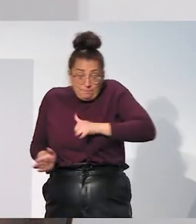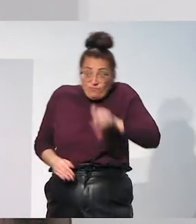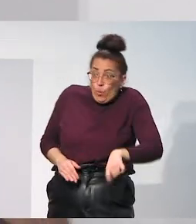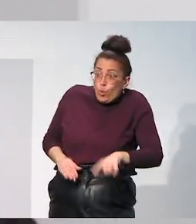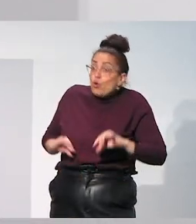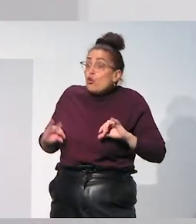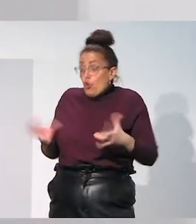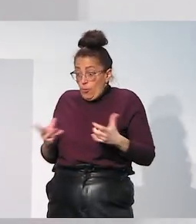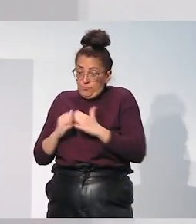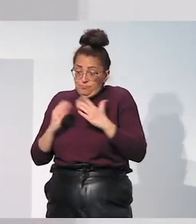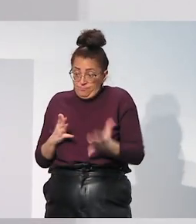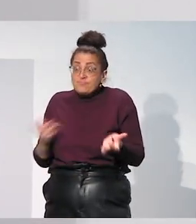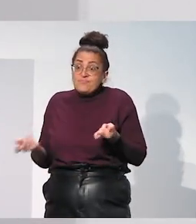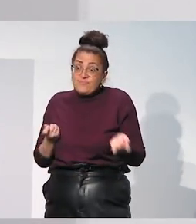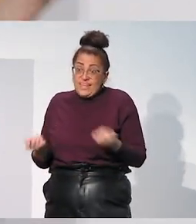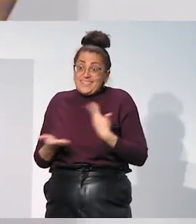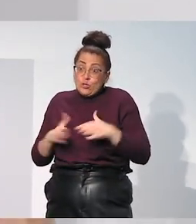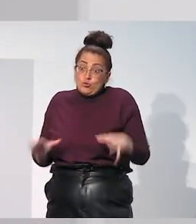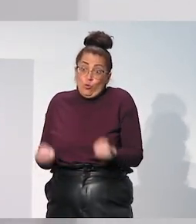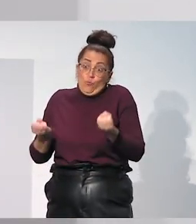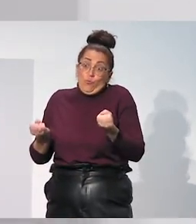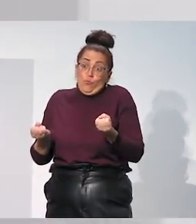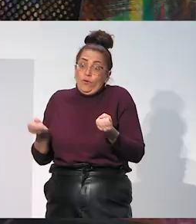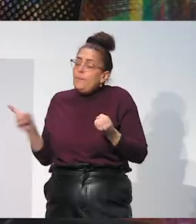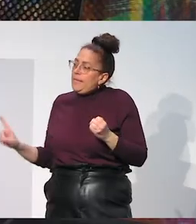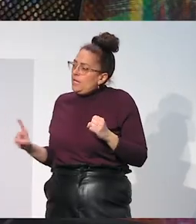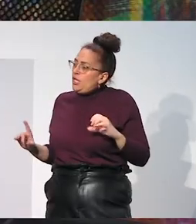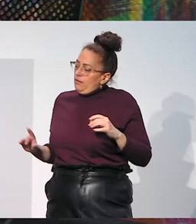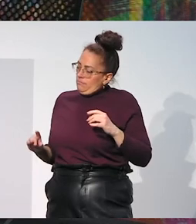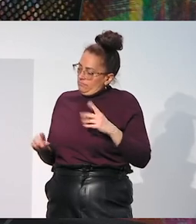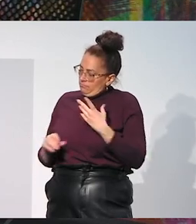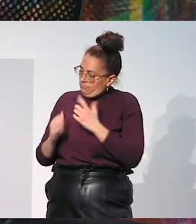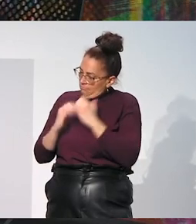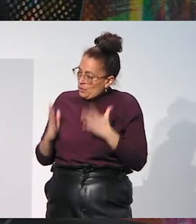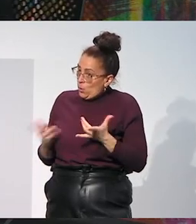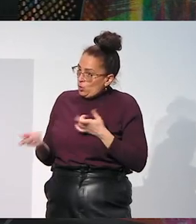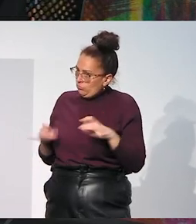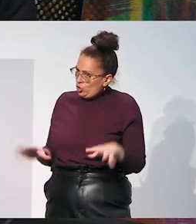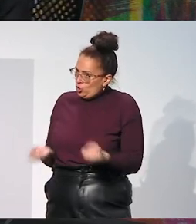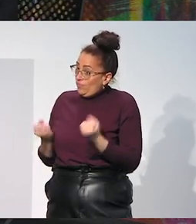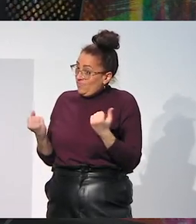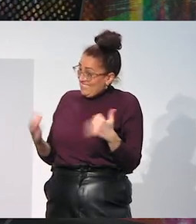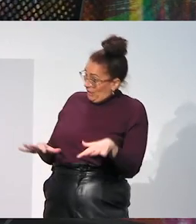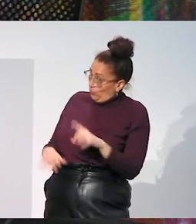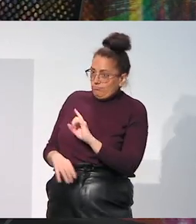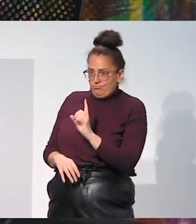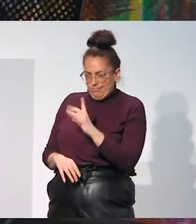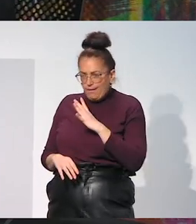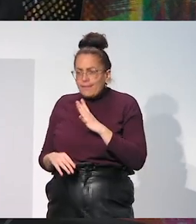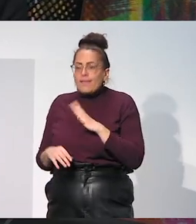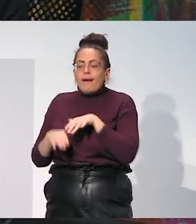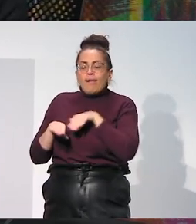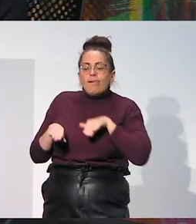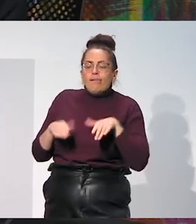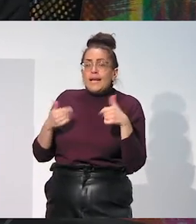travaux domestique. Ah, pas que ça. Pas que ça. Avec ça, mais il y a d'autres moments comme ça, d'autres espaces de liberté, notamment